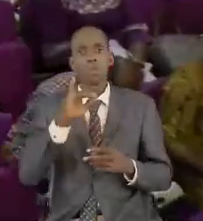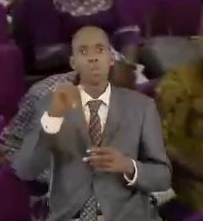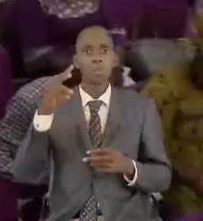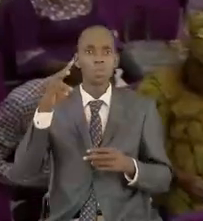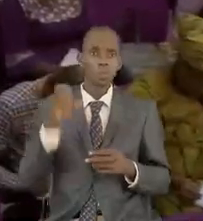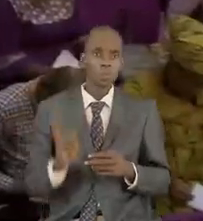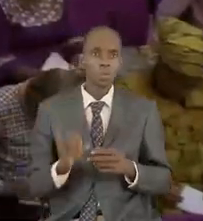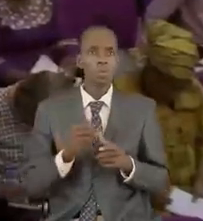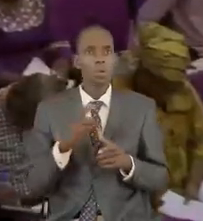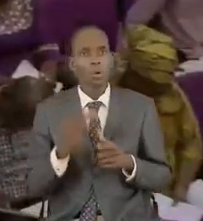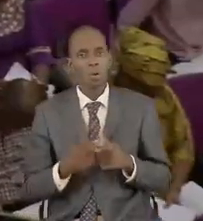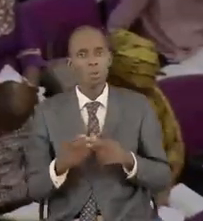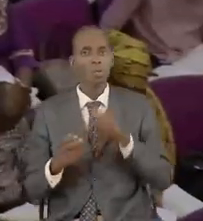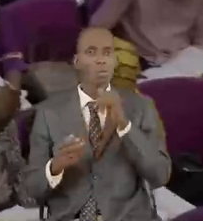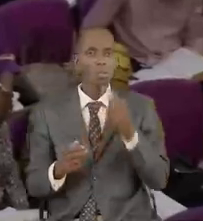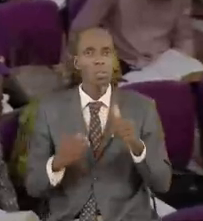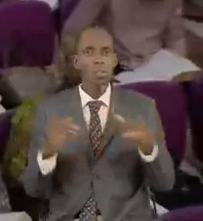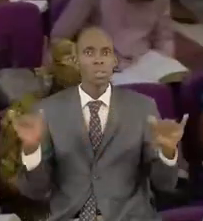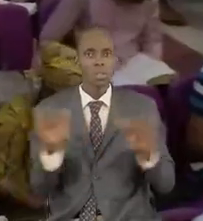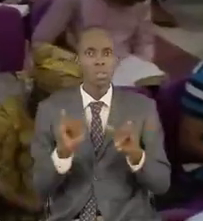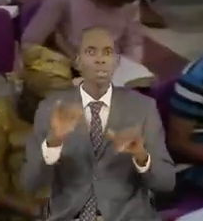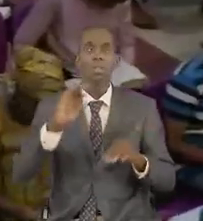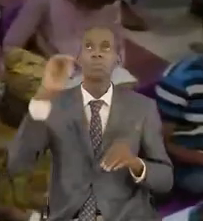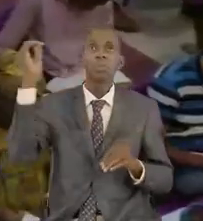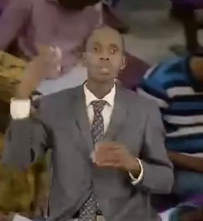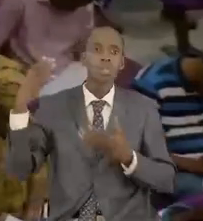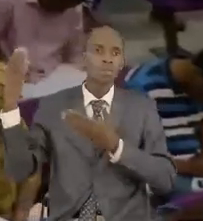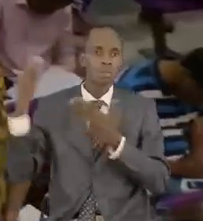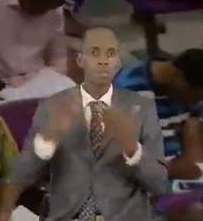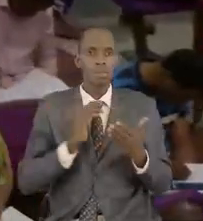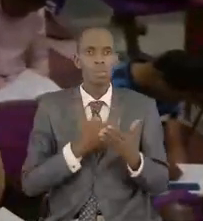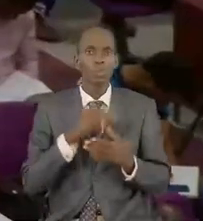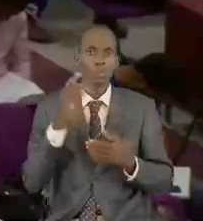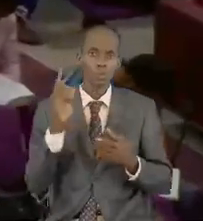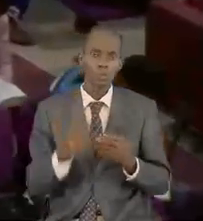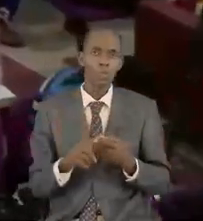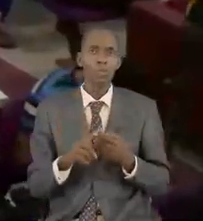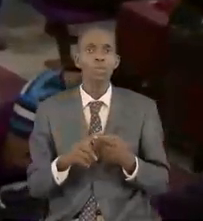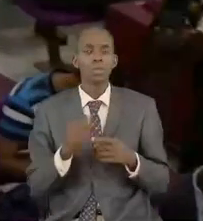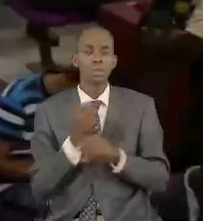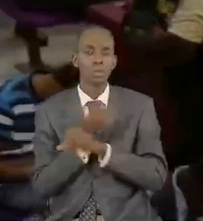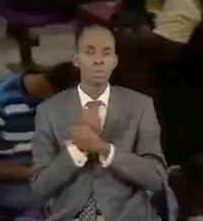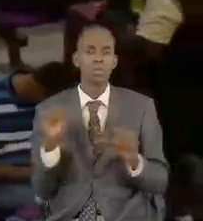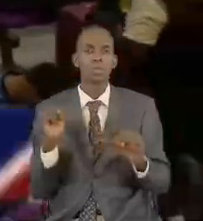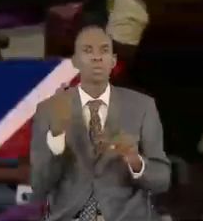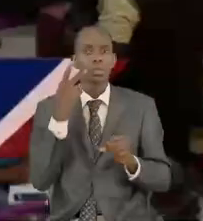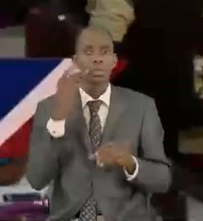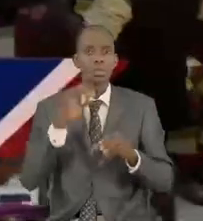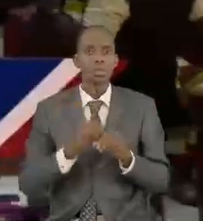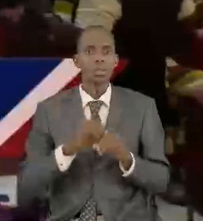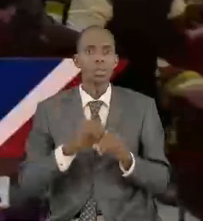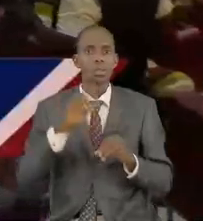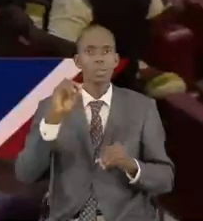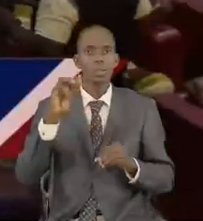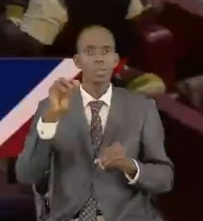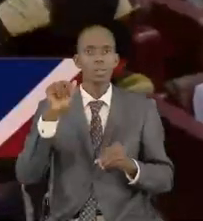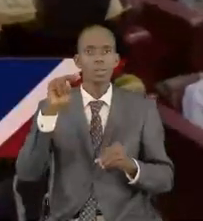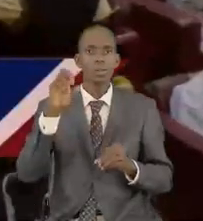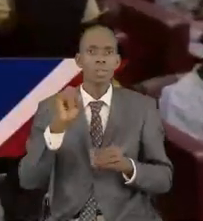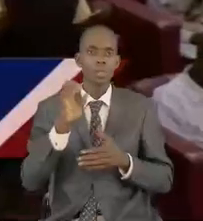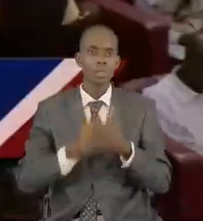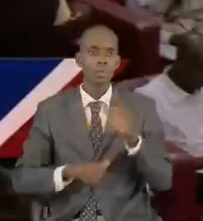grâce nous amène à la justification romain chapitre 3